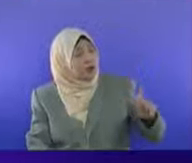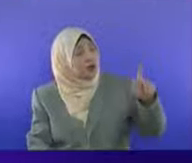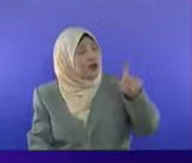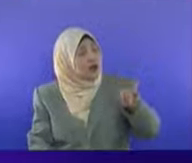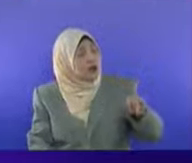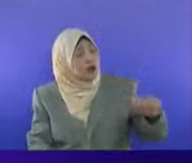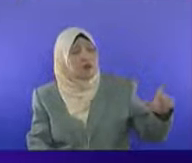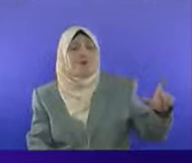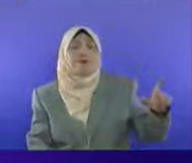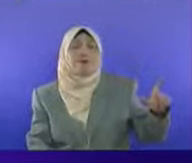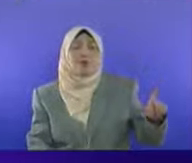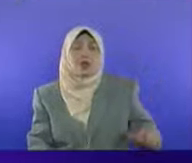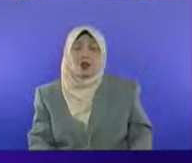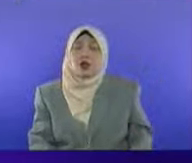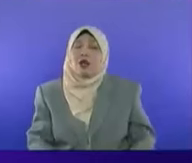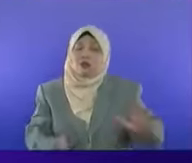وميكال